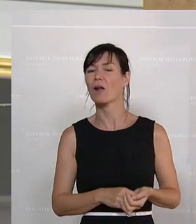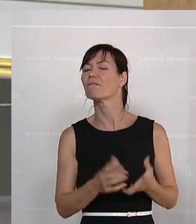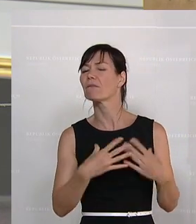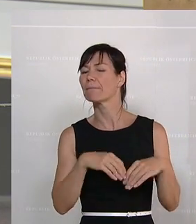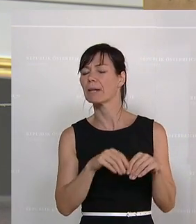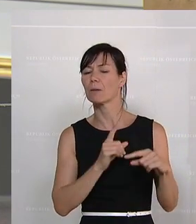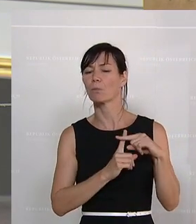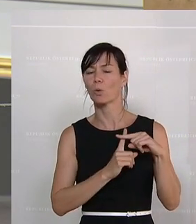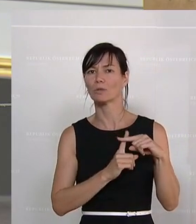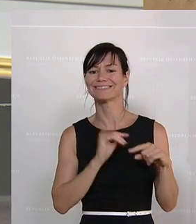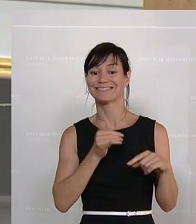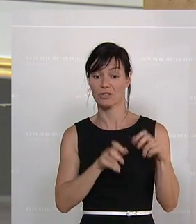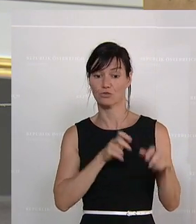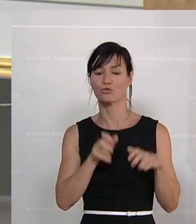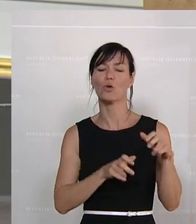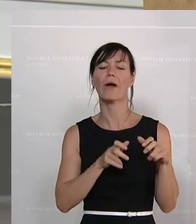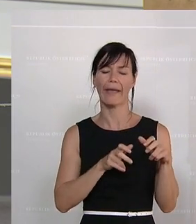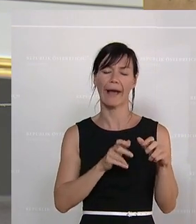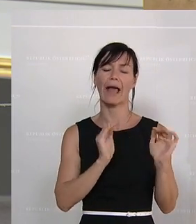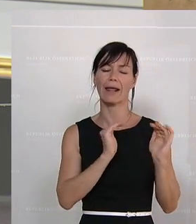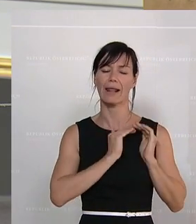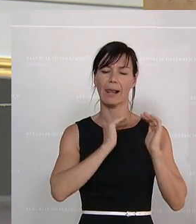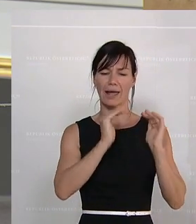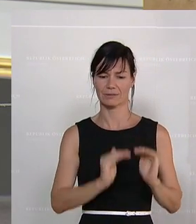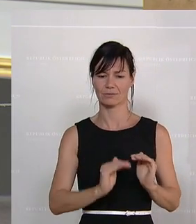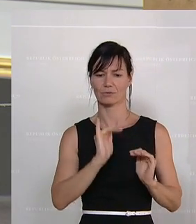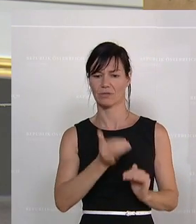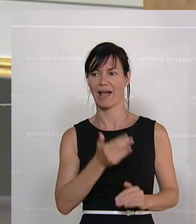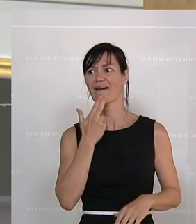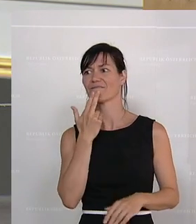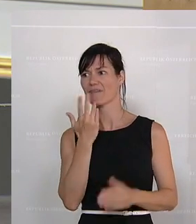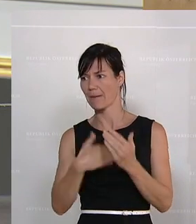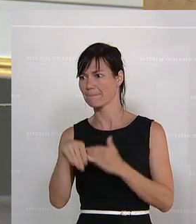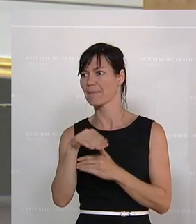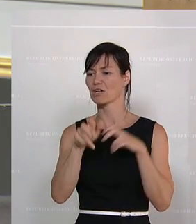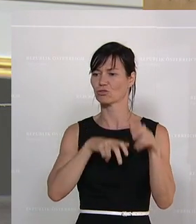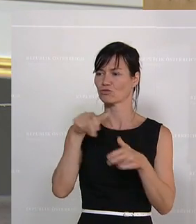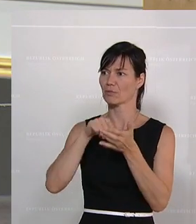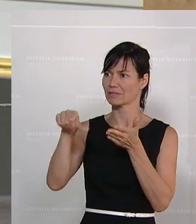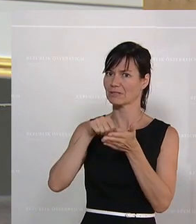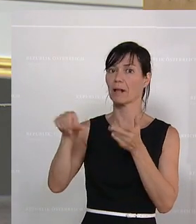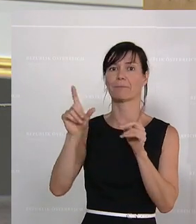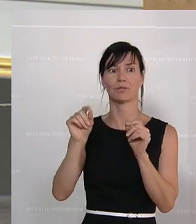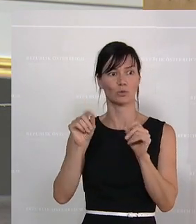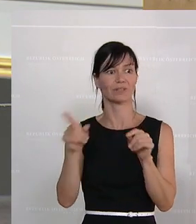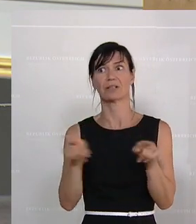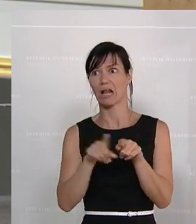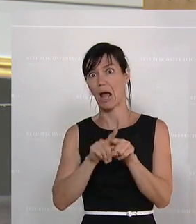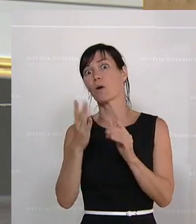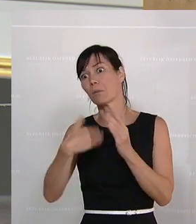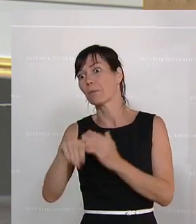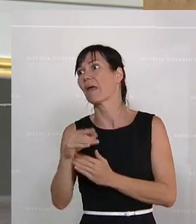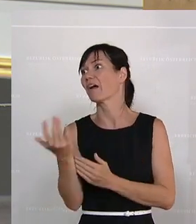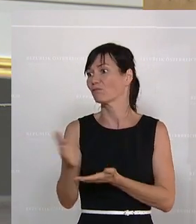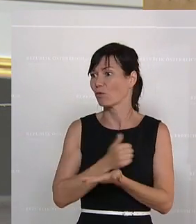es ist eine steuerliche entlastung und jene die mehr einzahlen profitieren auch mehr vom familienbonus plus weil